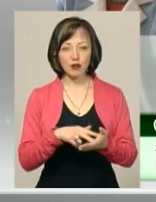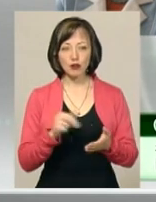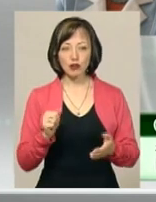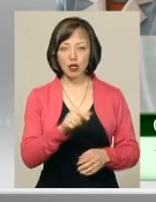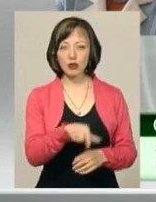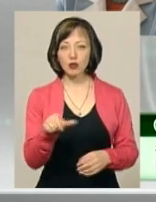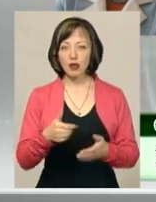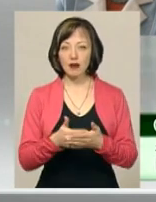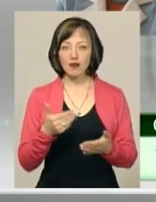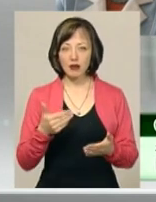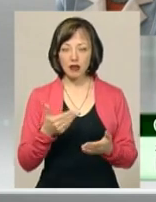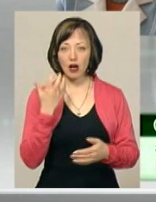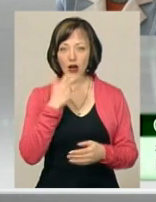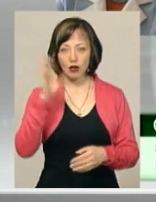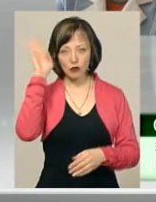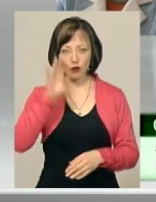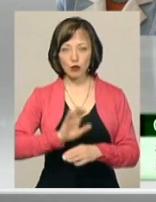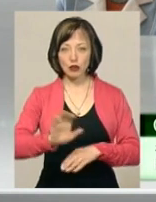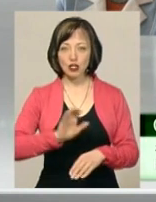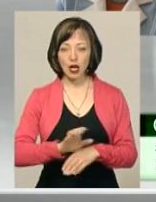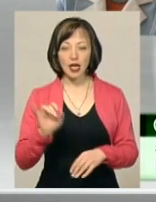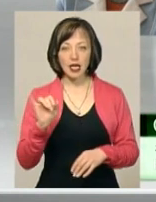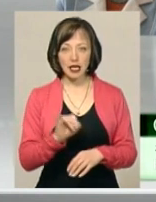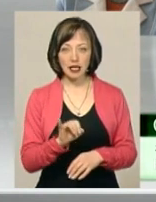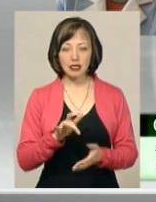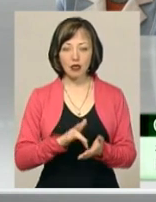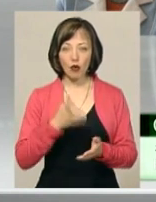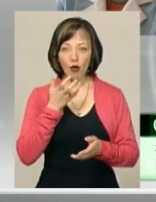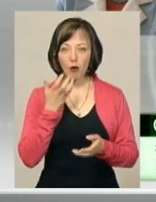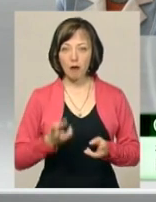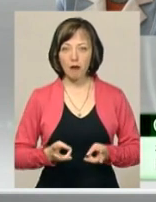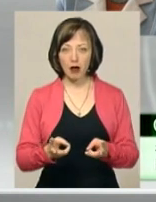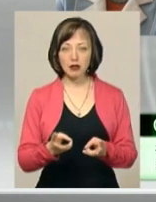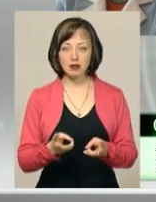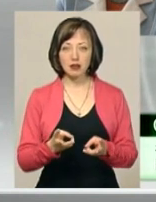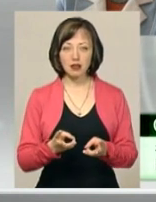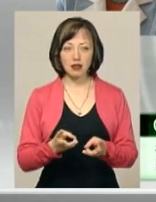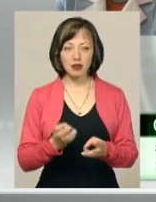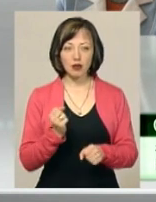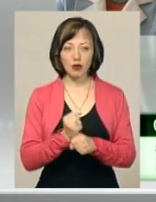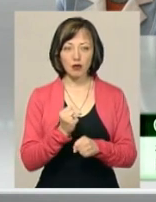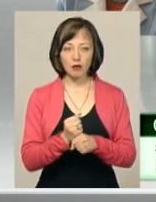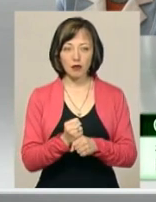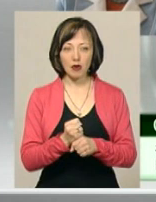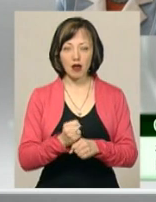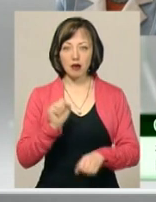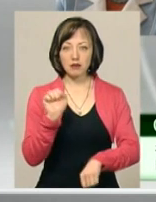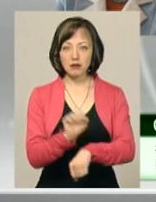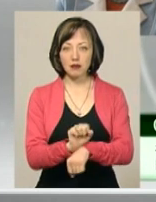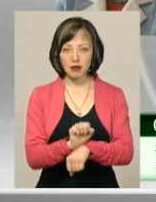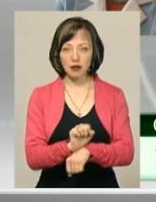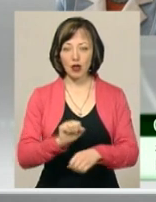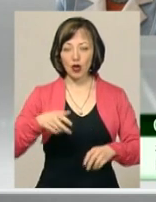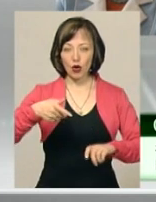боржників від системи гарячого водопостачання і централізованого опалення, роблять видимий розрив в системі гарячого водопостачання,